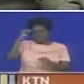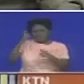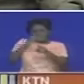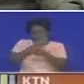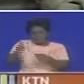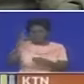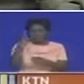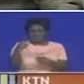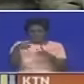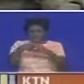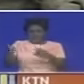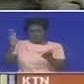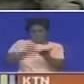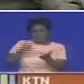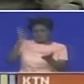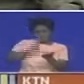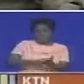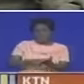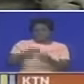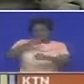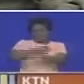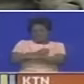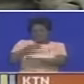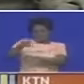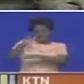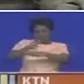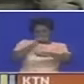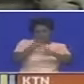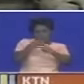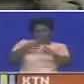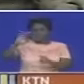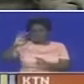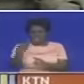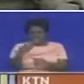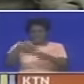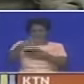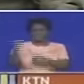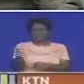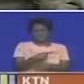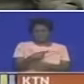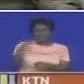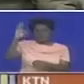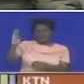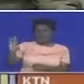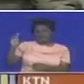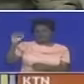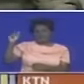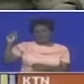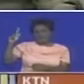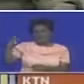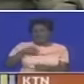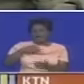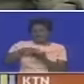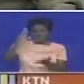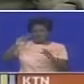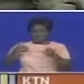kwanza wataanza kusajiliwa katika shule walizoitwa kuanzia tarehe 3 ya mwezi ujao. Franco Timo anatufungulia taarifa